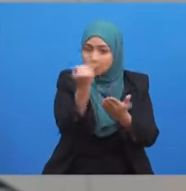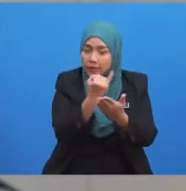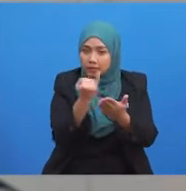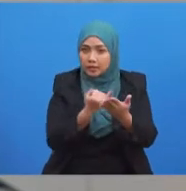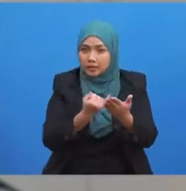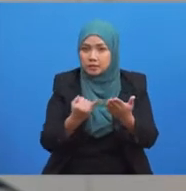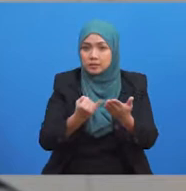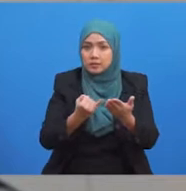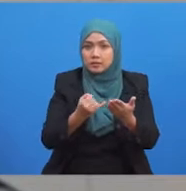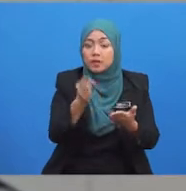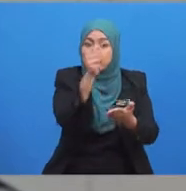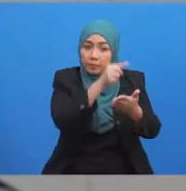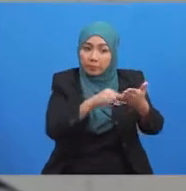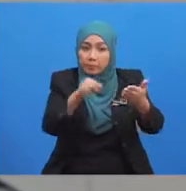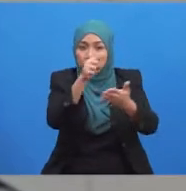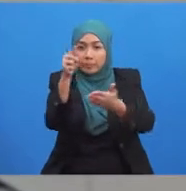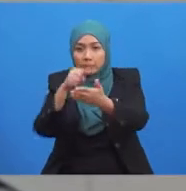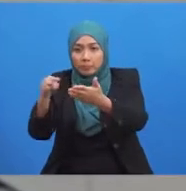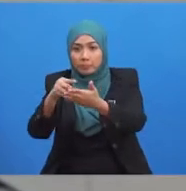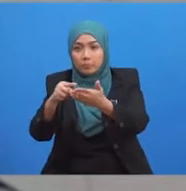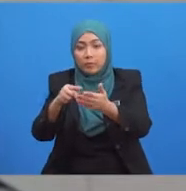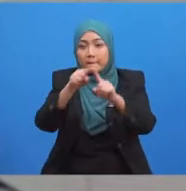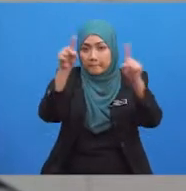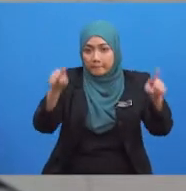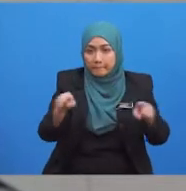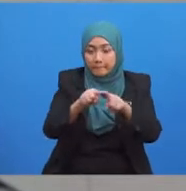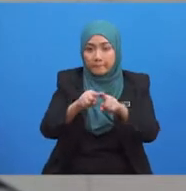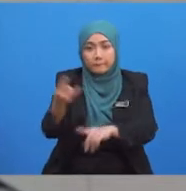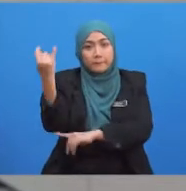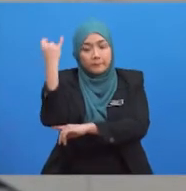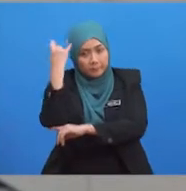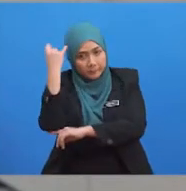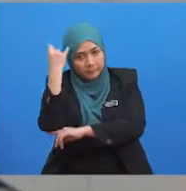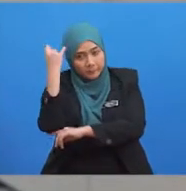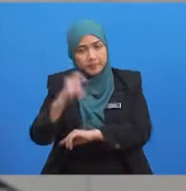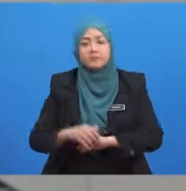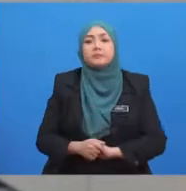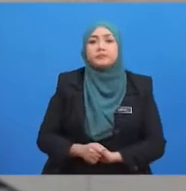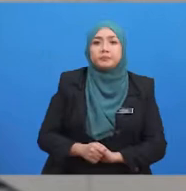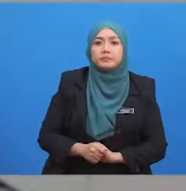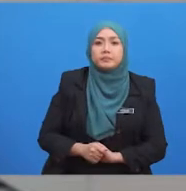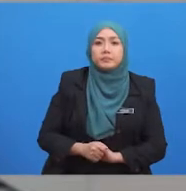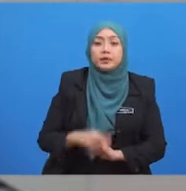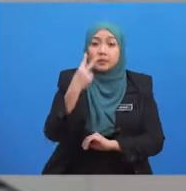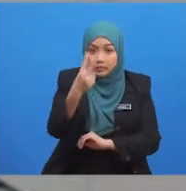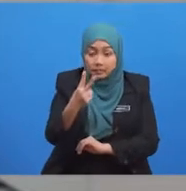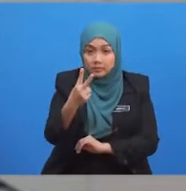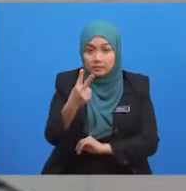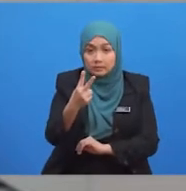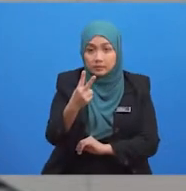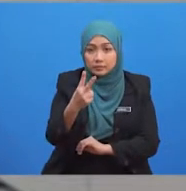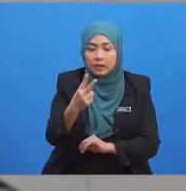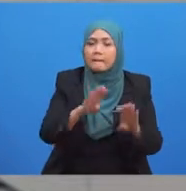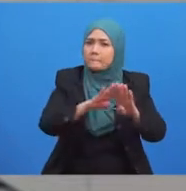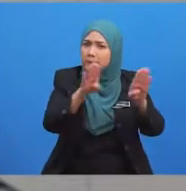dahulu peta aiting buih berganda ya. Baiklah, mari kita lihat dulu perbezaan